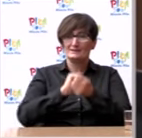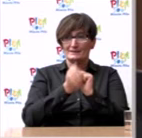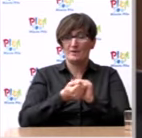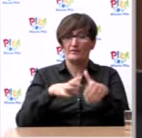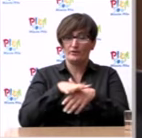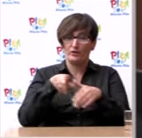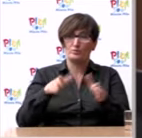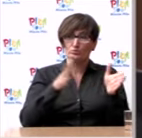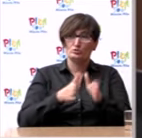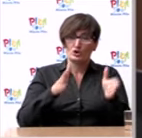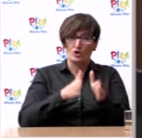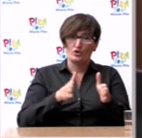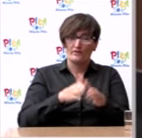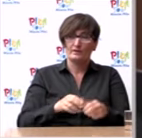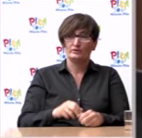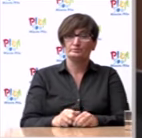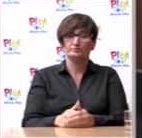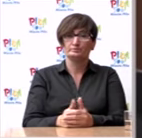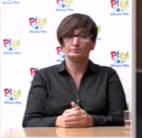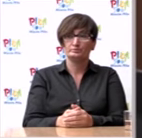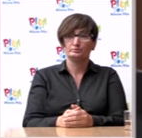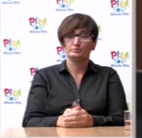przez Fundację Rozwoju Nauki i Przedsiębiorczości